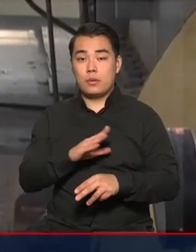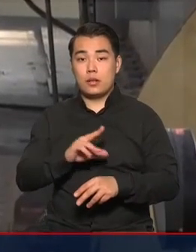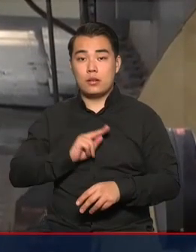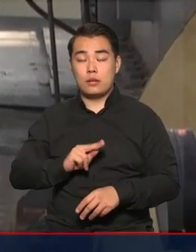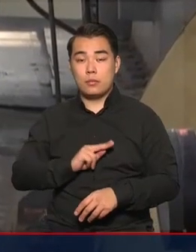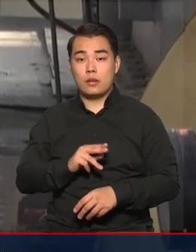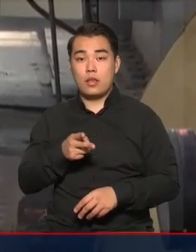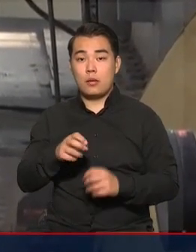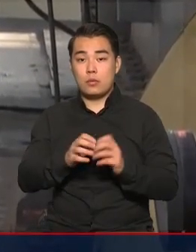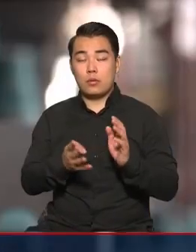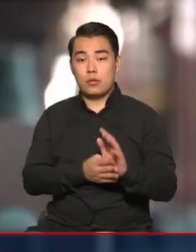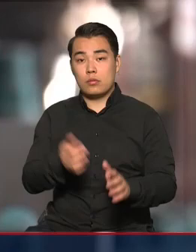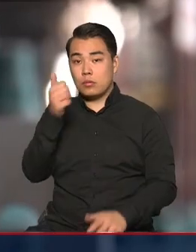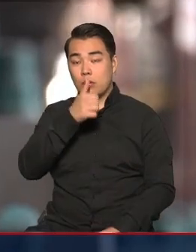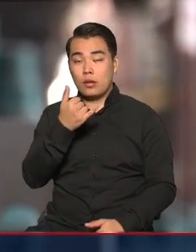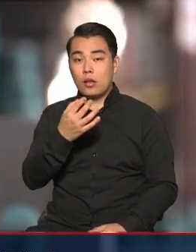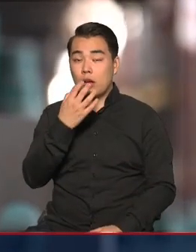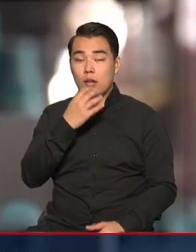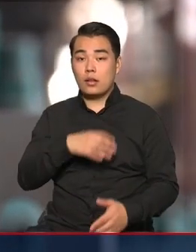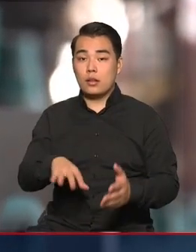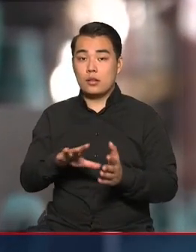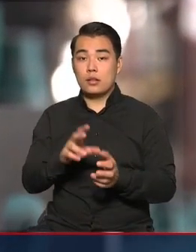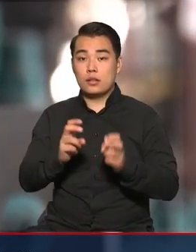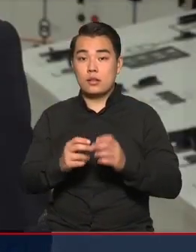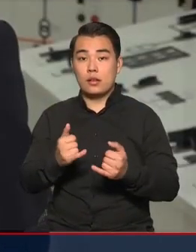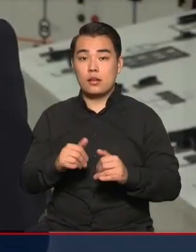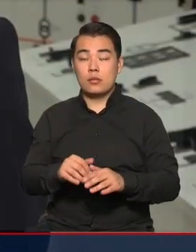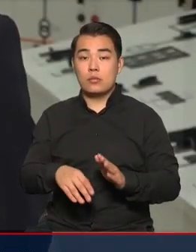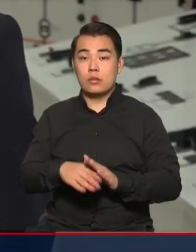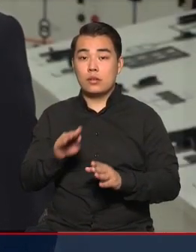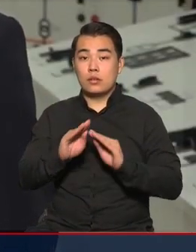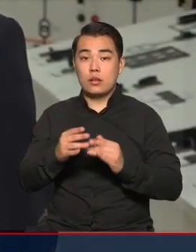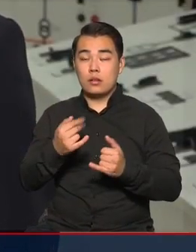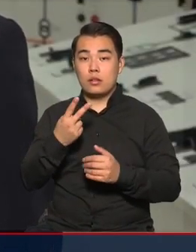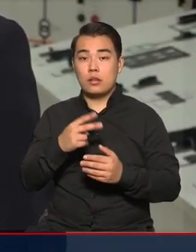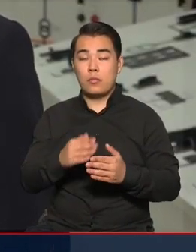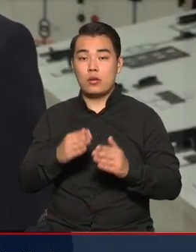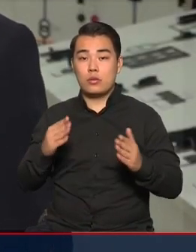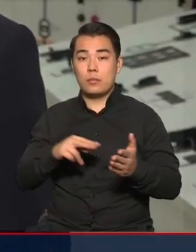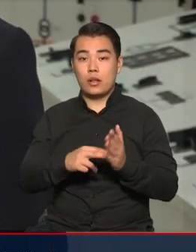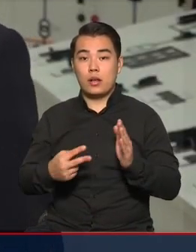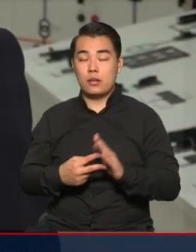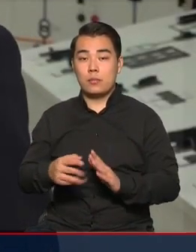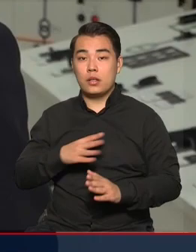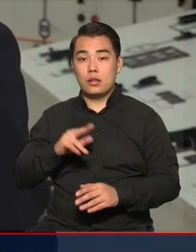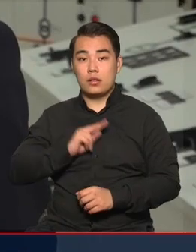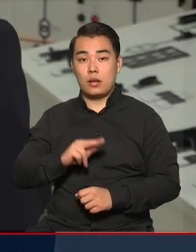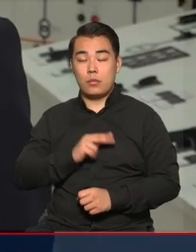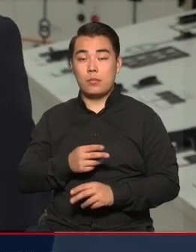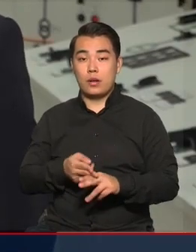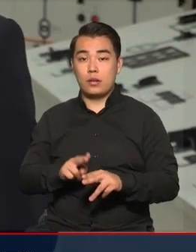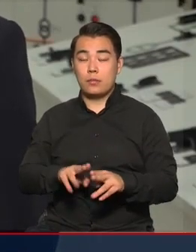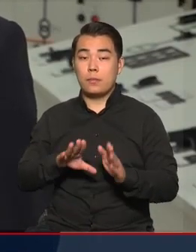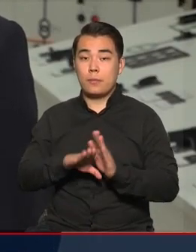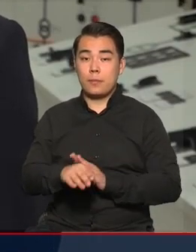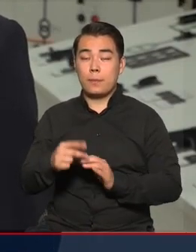жүргіздік. 2019 жылы жылу электр орталығын жаңарту мақсатында 2 үлкен жоба жасақталған болатын. Соның